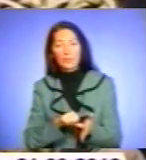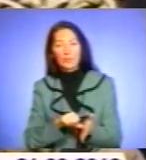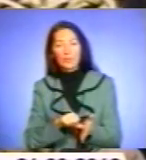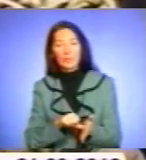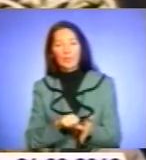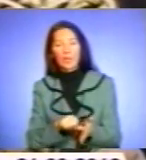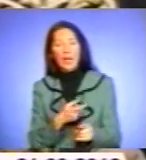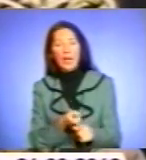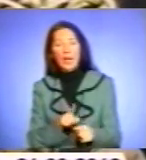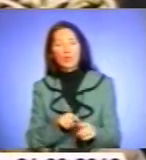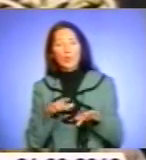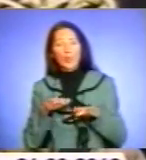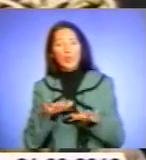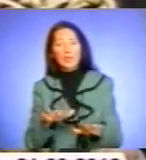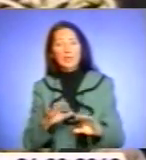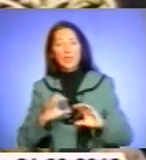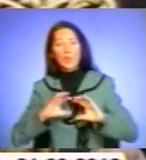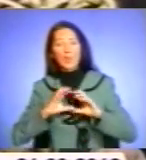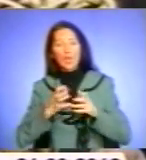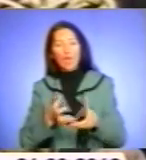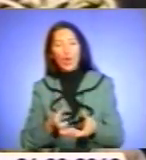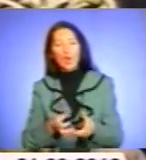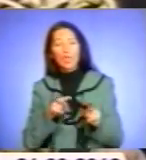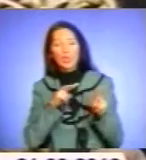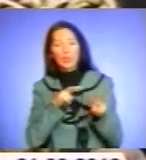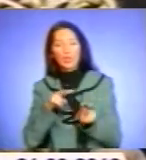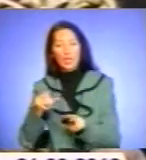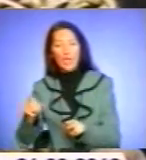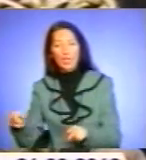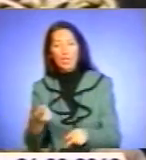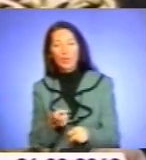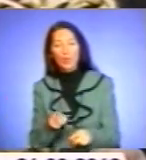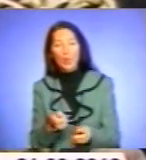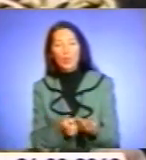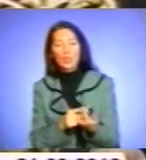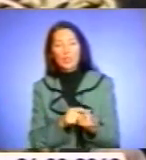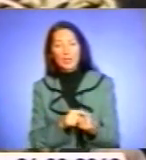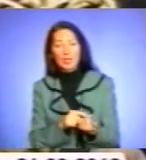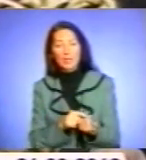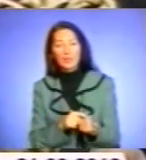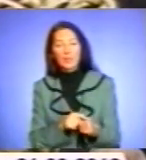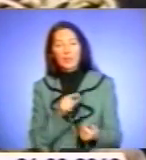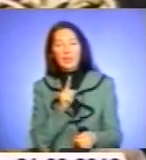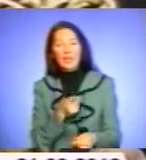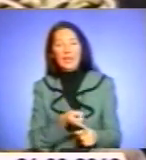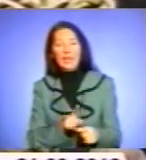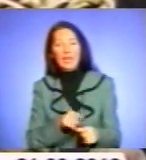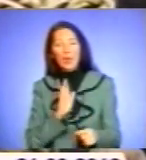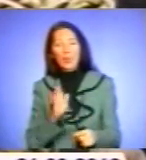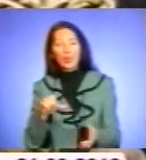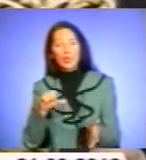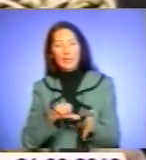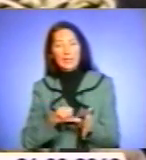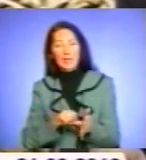участь в цьому процесі міжнародних спостерігачів, в тому числі тих, які будуть